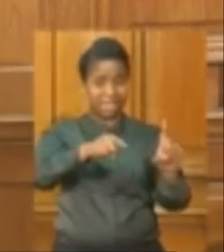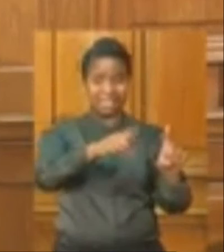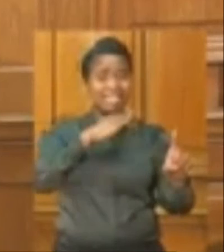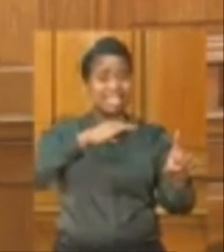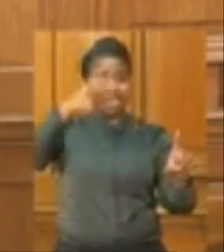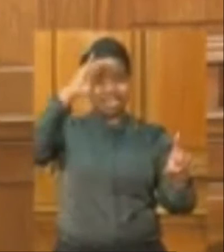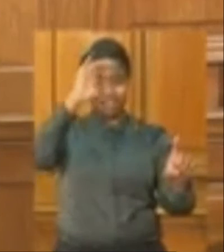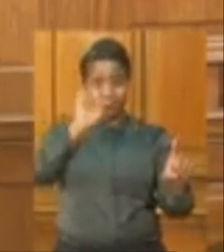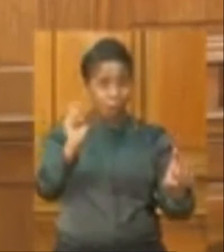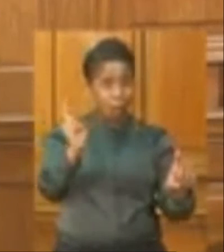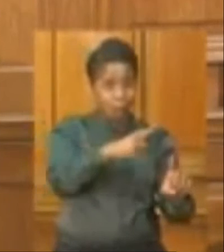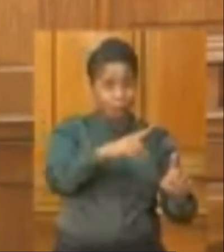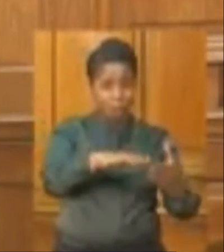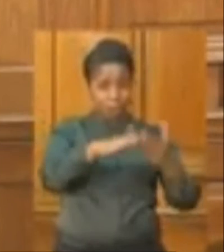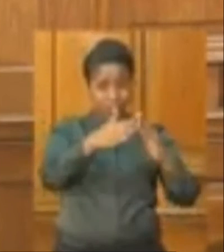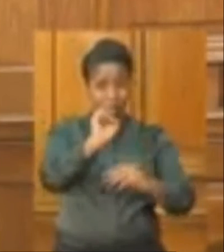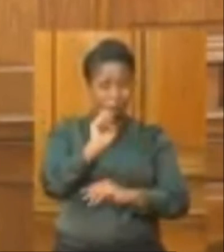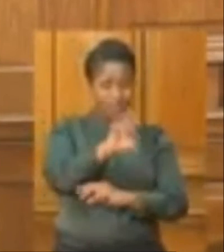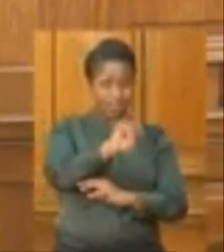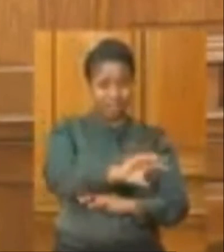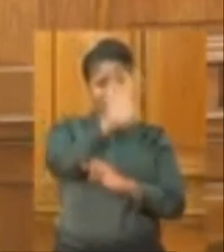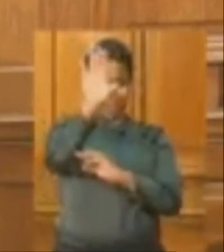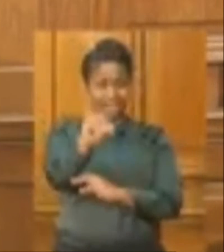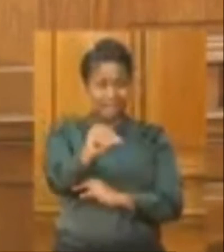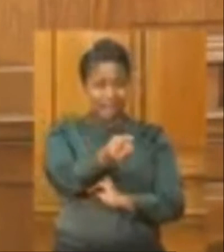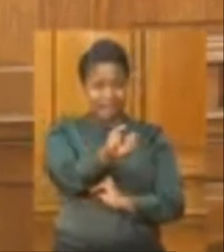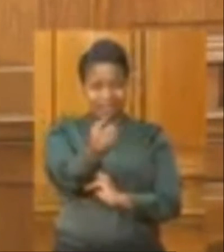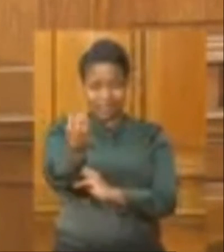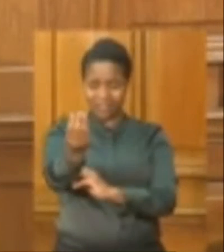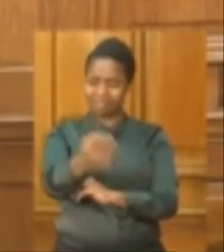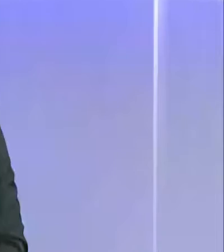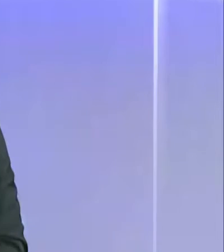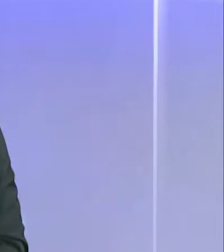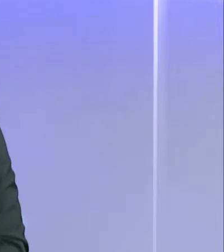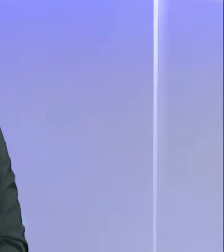besoin qui a grandi depuis le début de l'épidémie.